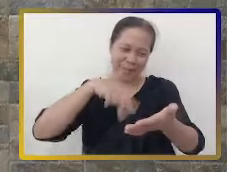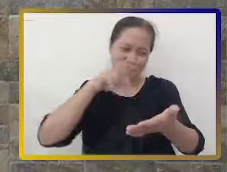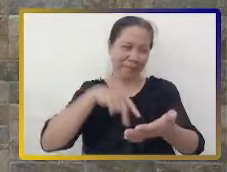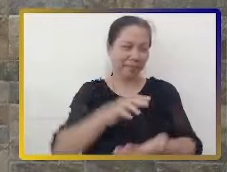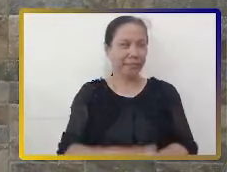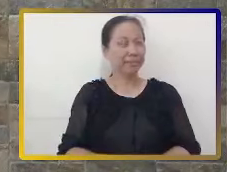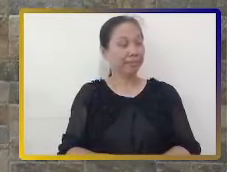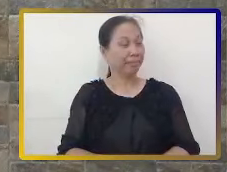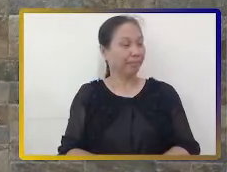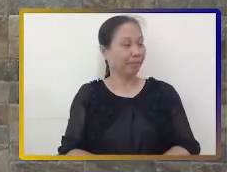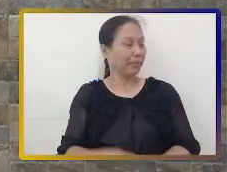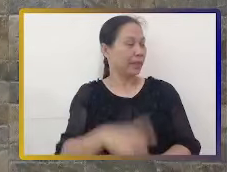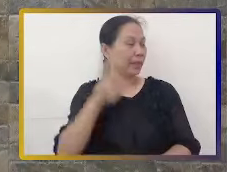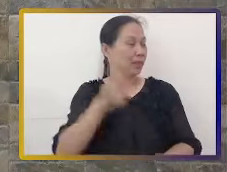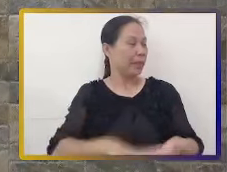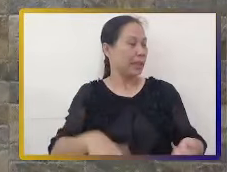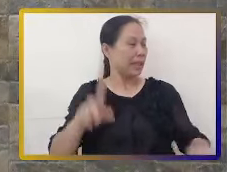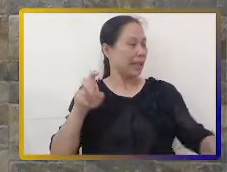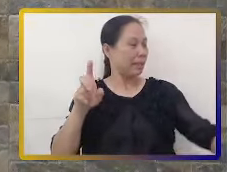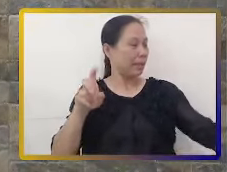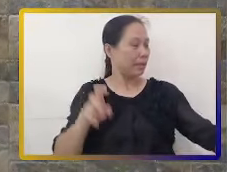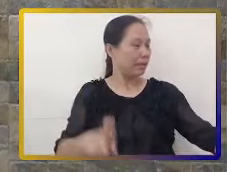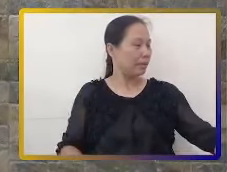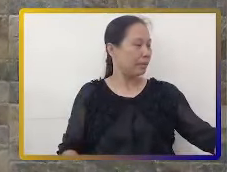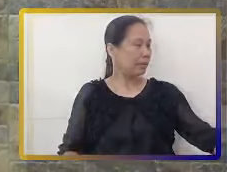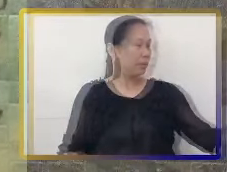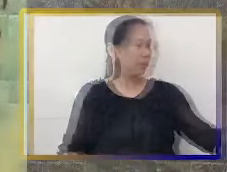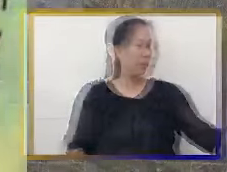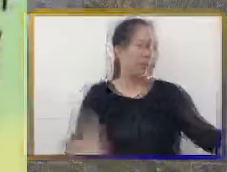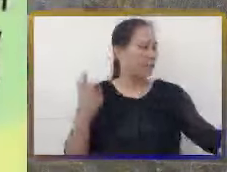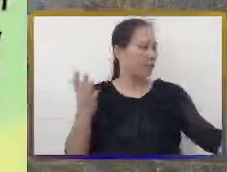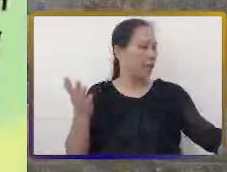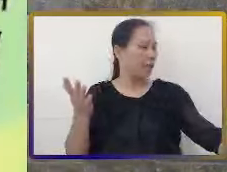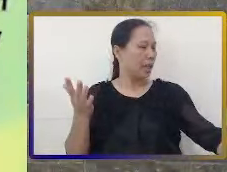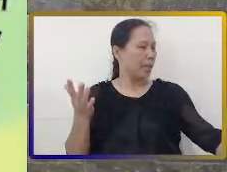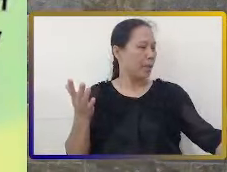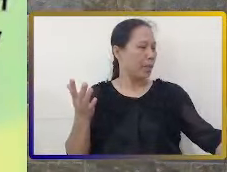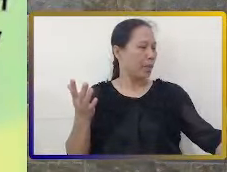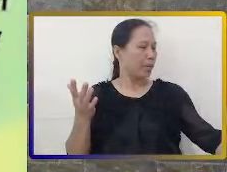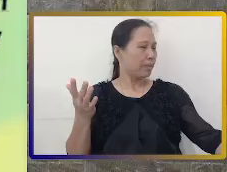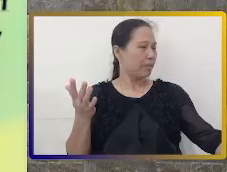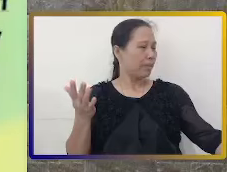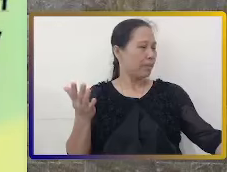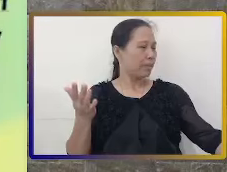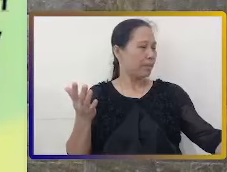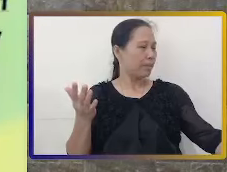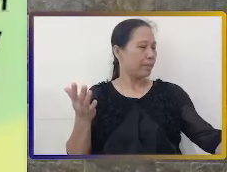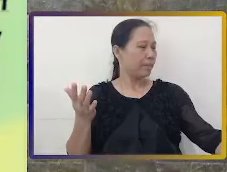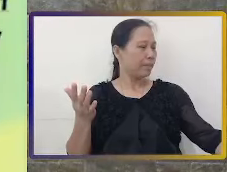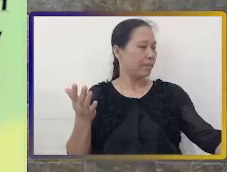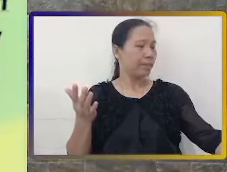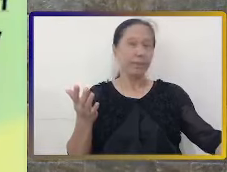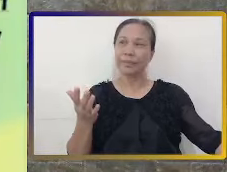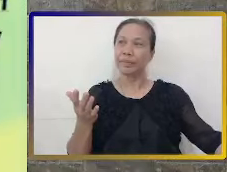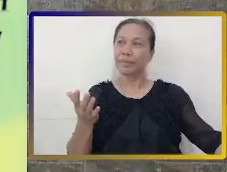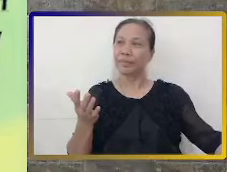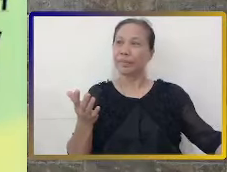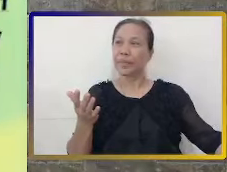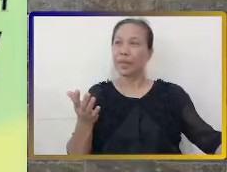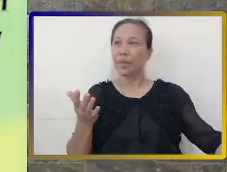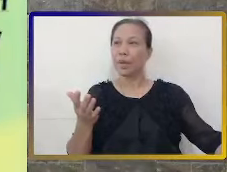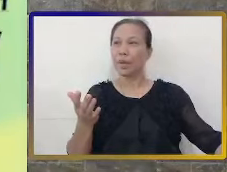Look at verse number 11 and I will what rebuke